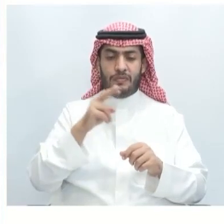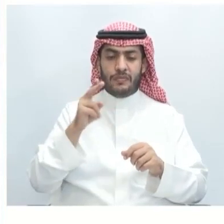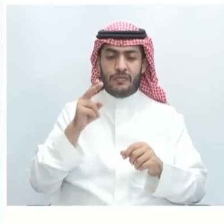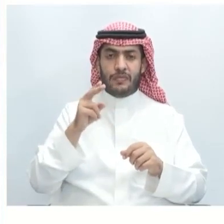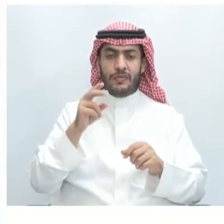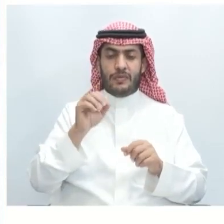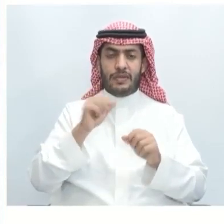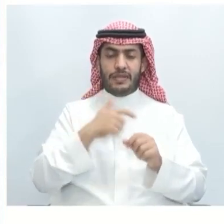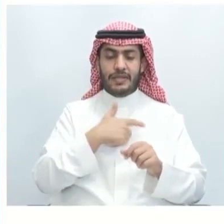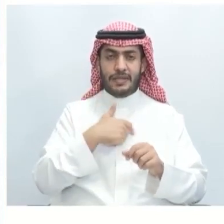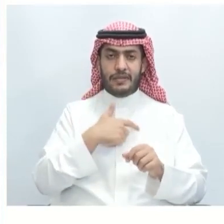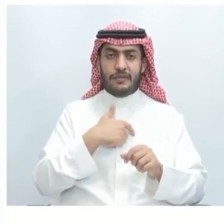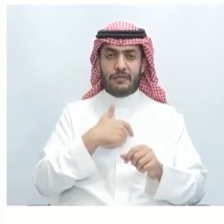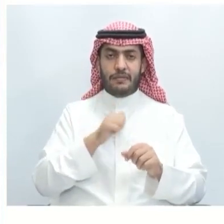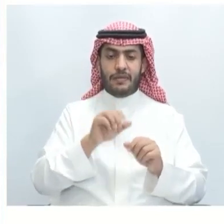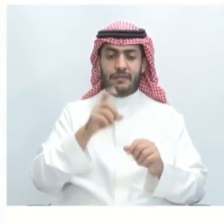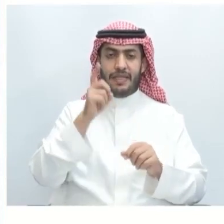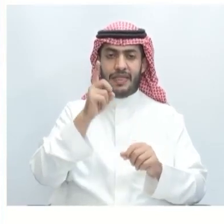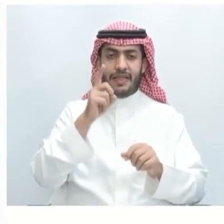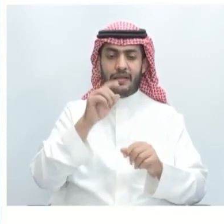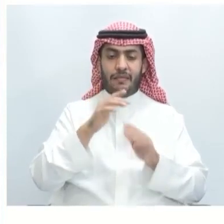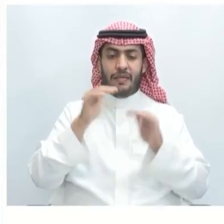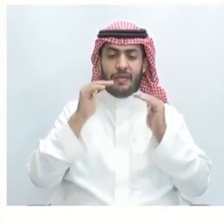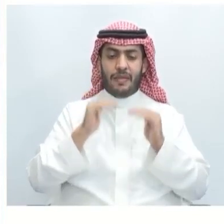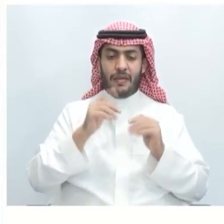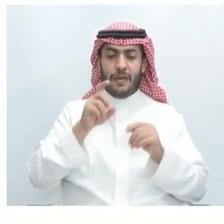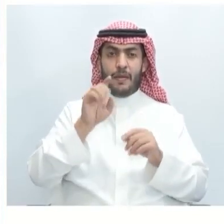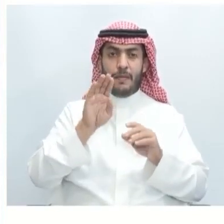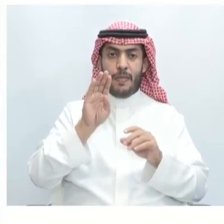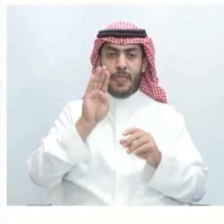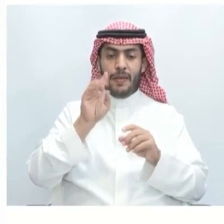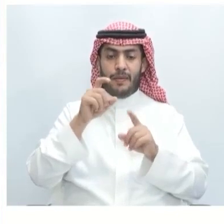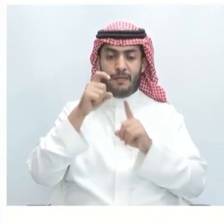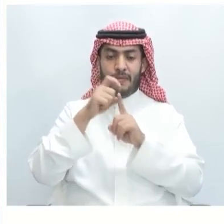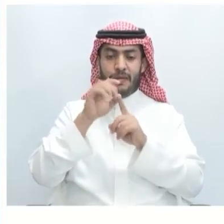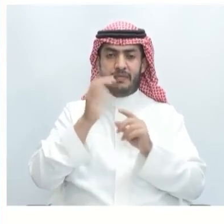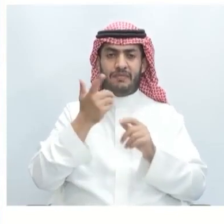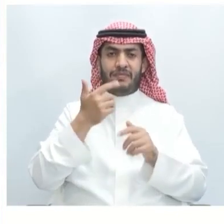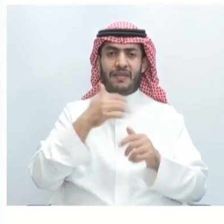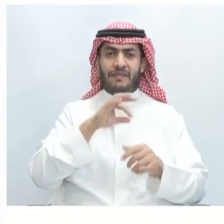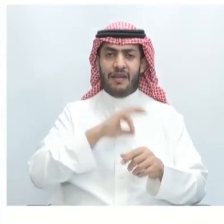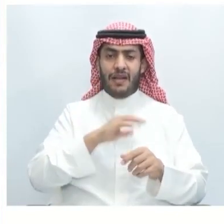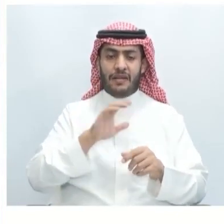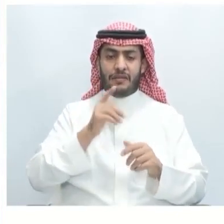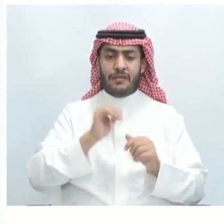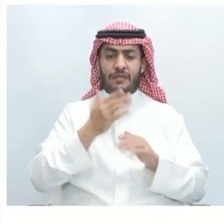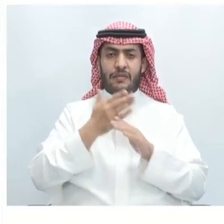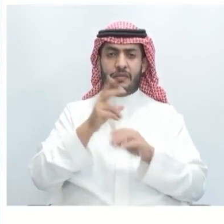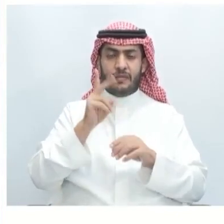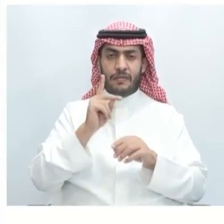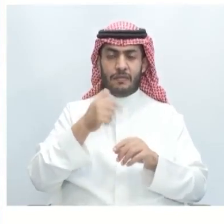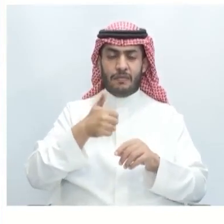او ما يتعلق في الدي كذلك في الانخفاض والبي في التشاؤم وذكرنا كيف نقوم